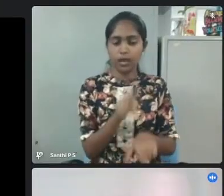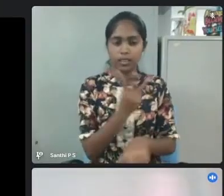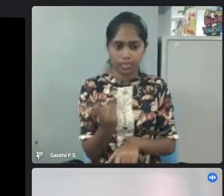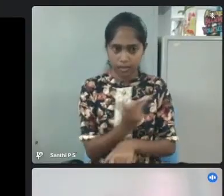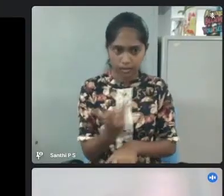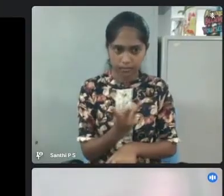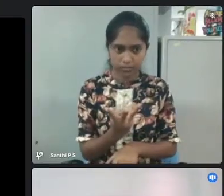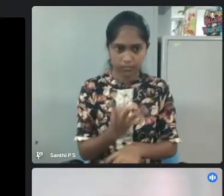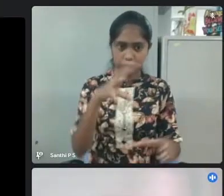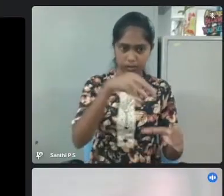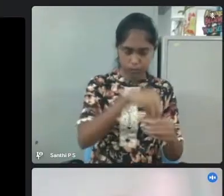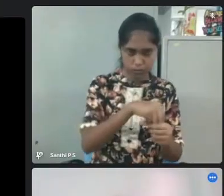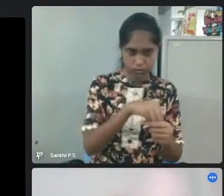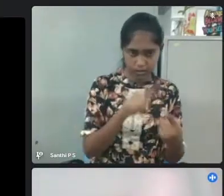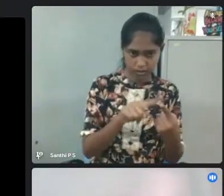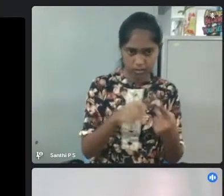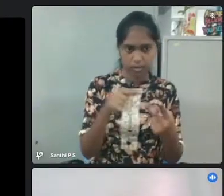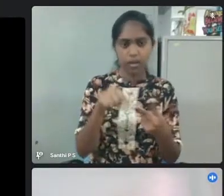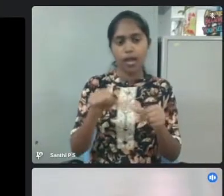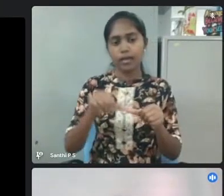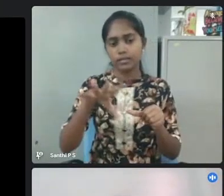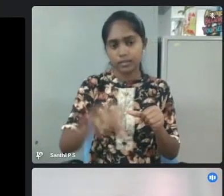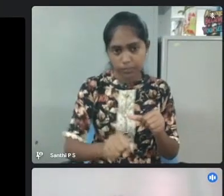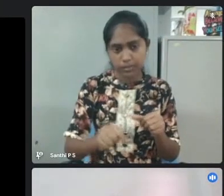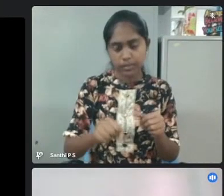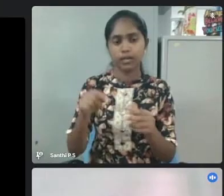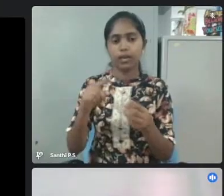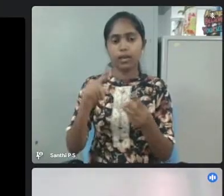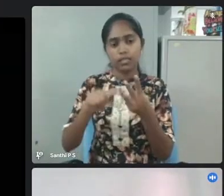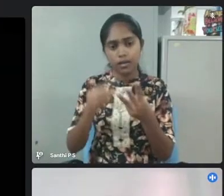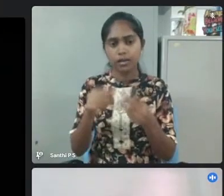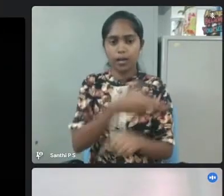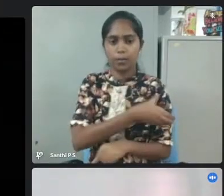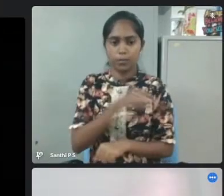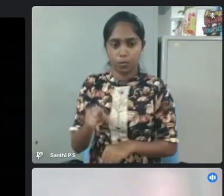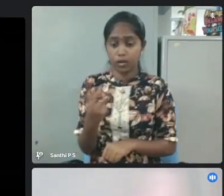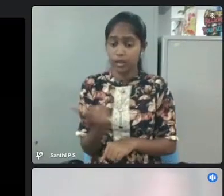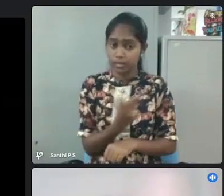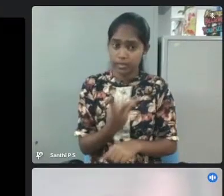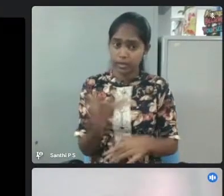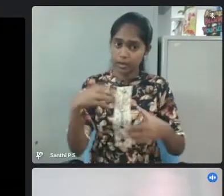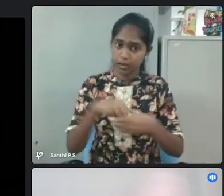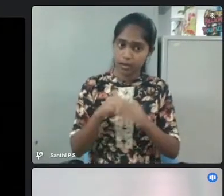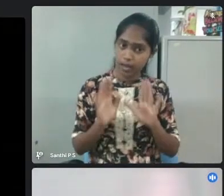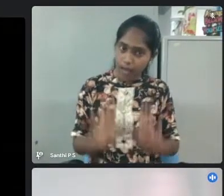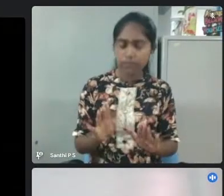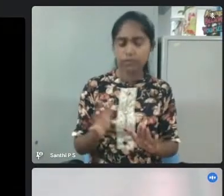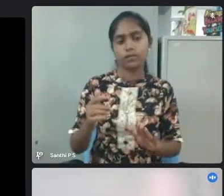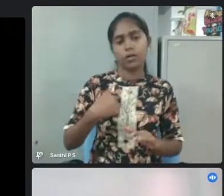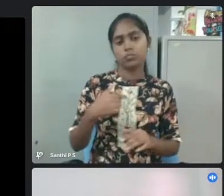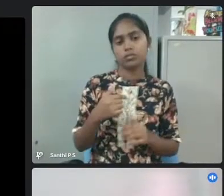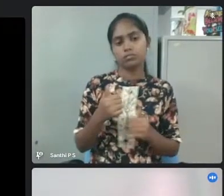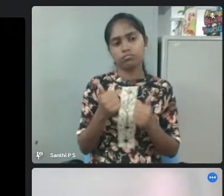ഇൻക്ലൂഷൻ, ആക്സസിബിലിറ്റി ആൻഡ് എംപവർമെന്റ്, ഇത് 3 വന്നാൽ മാത്രമാണ് നമുക്ക് ശരിയായ രീതിയിൽ